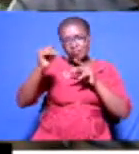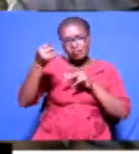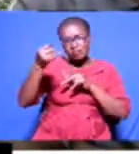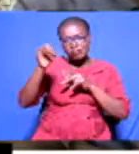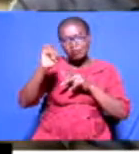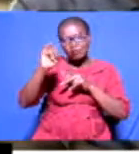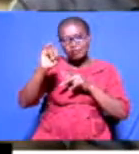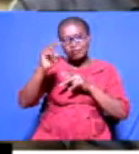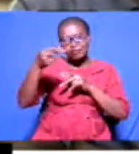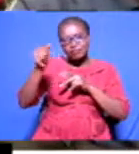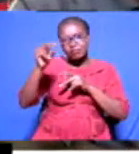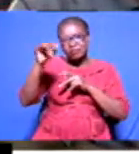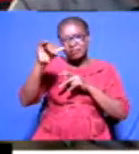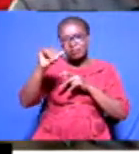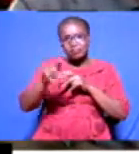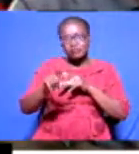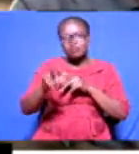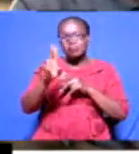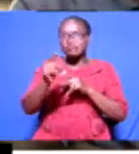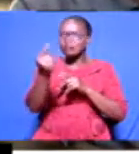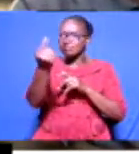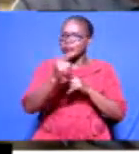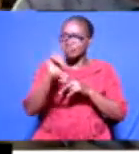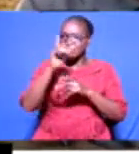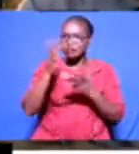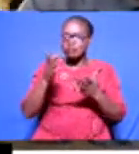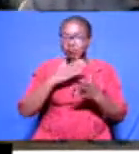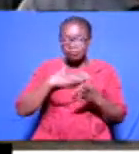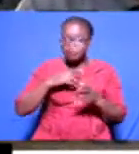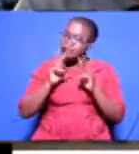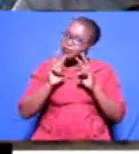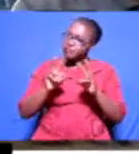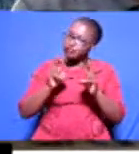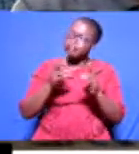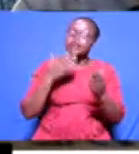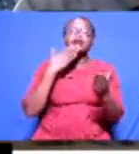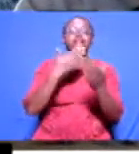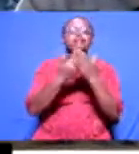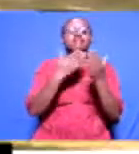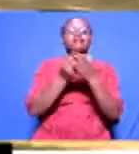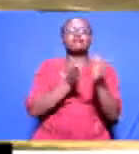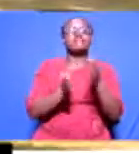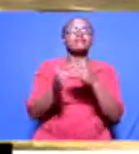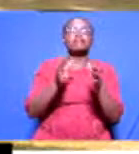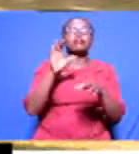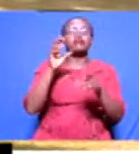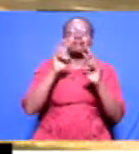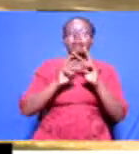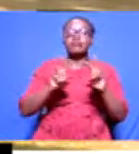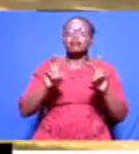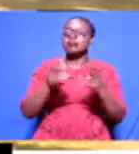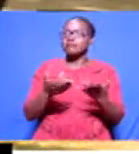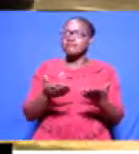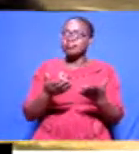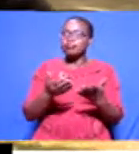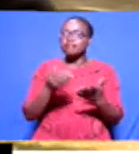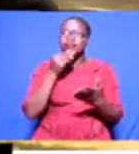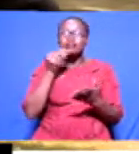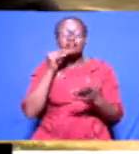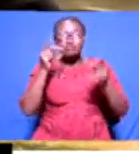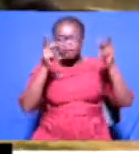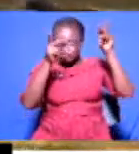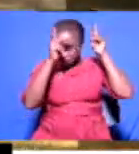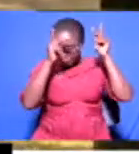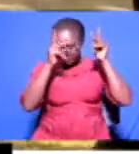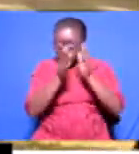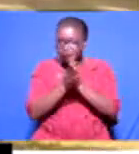paka nafika hapa Nairobi kuona mwili, na shukuru kwa ajili ya kupata nafasi kuenda kutazama mwili. Nyumbani ni Kakamega,